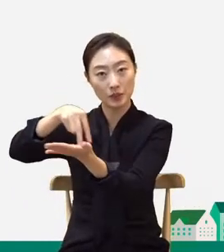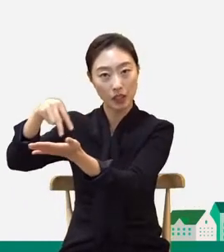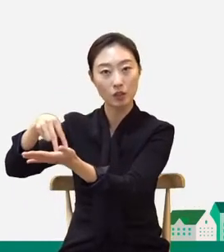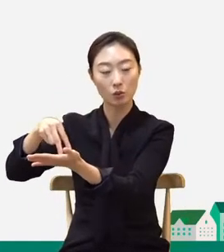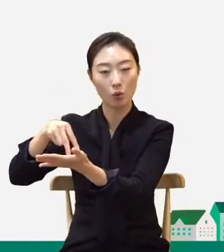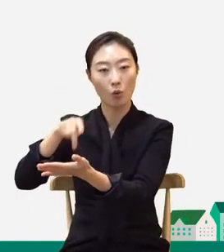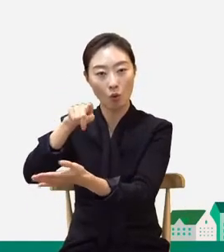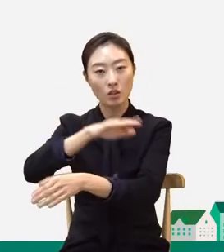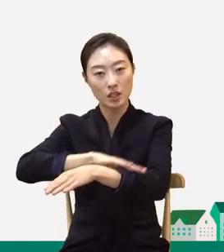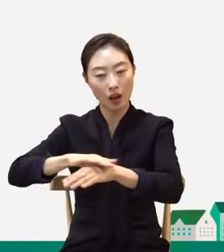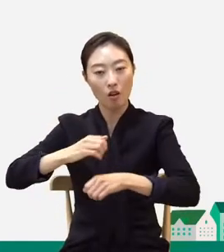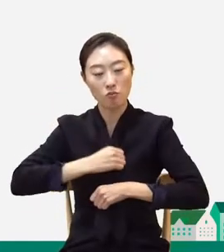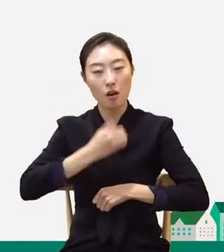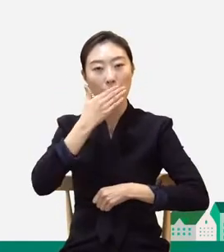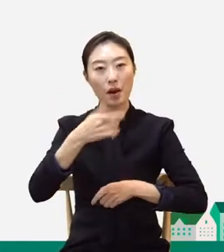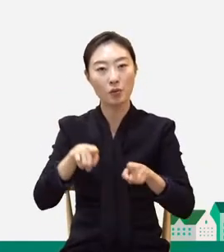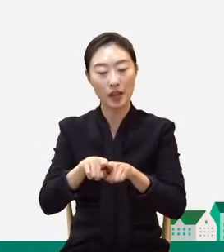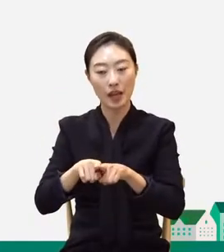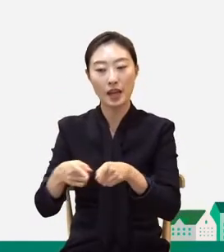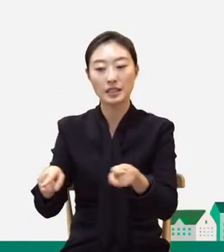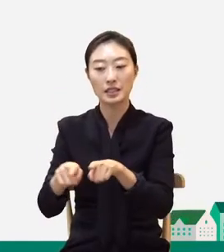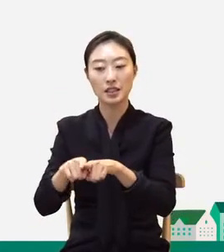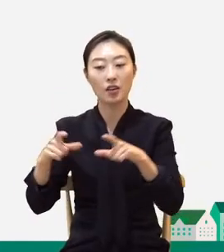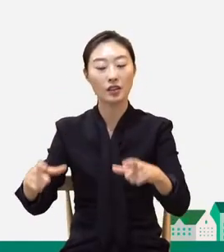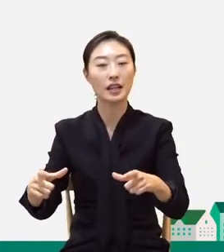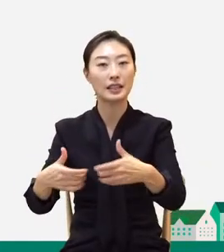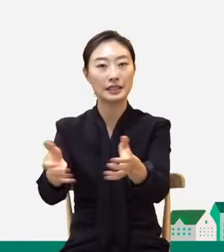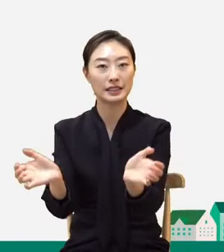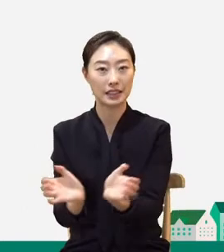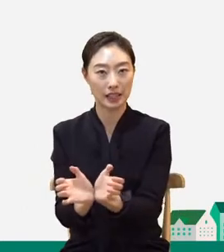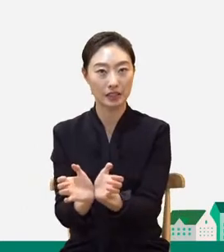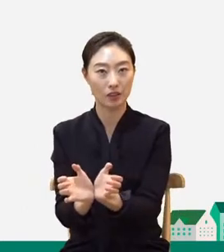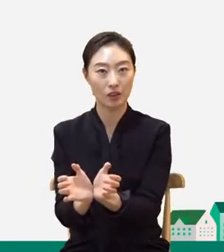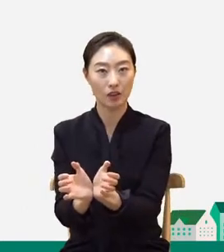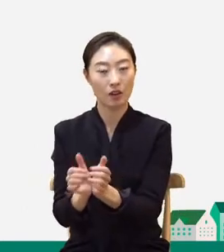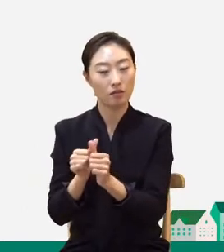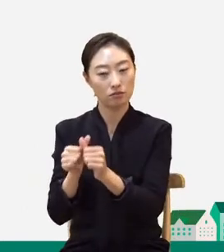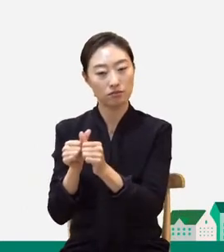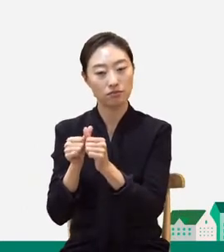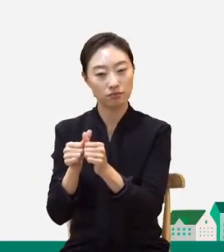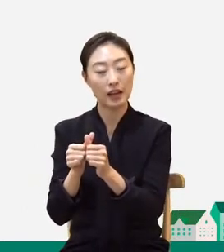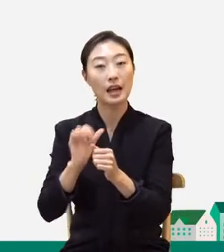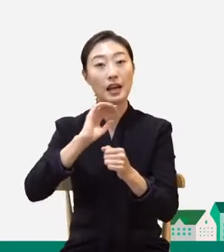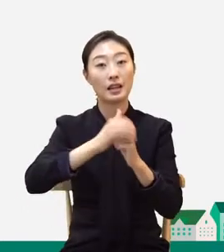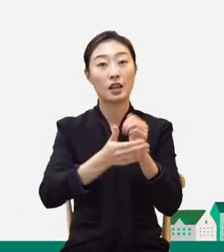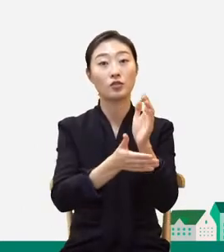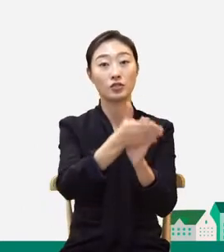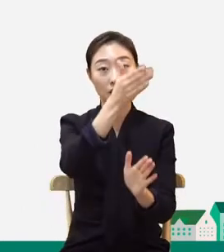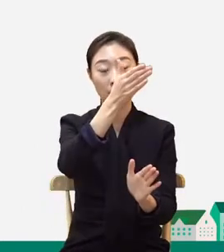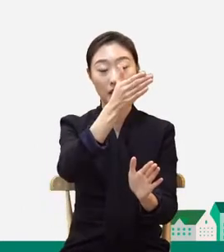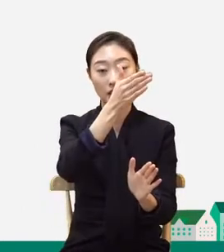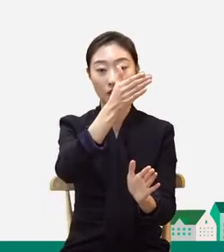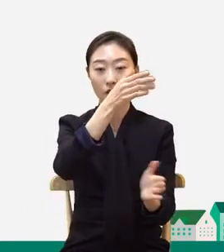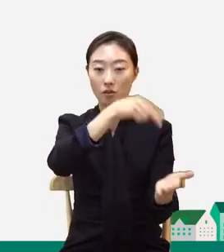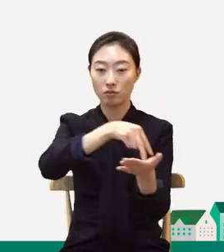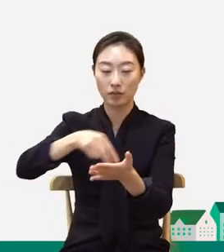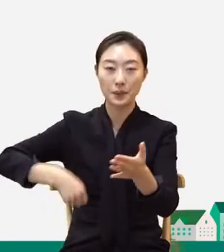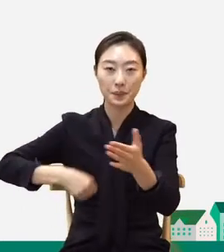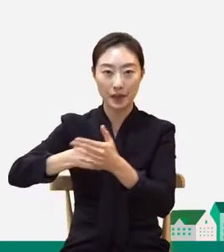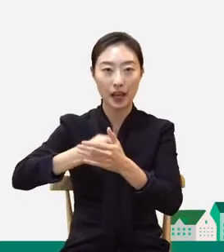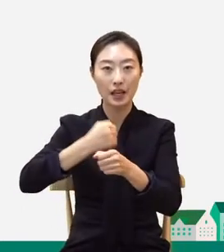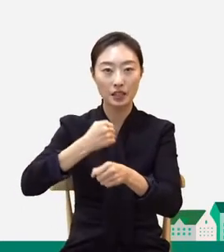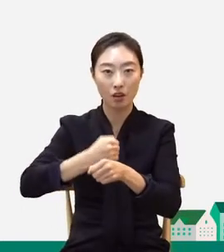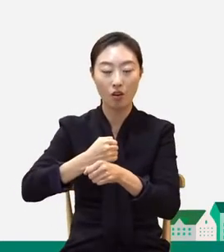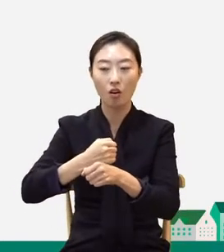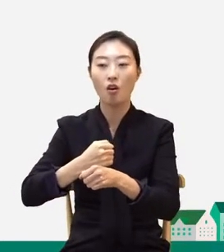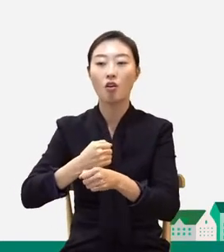같이 대응을 하는 과정 속에서 대구시에서 이제 결단을 가지고 무응답 무용고자인 이제 의사소통이